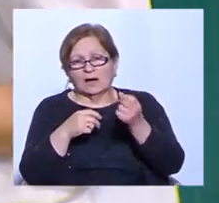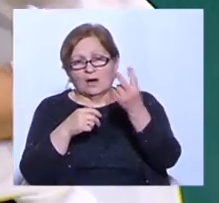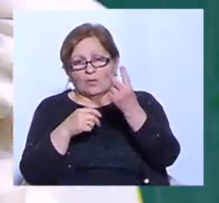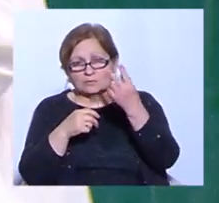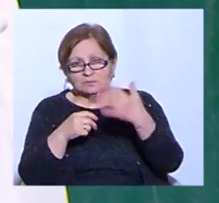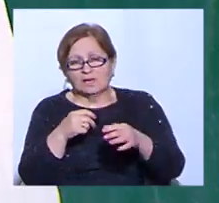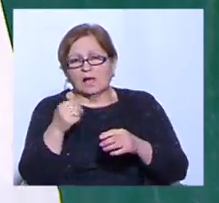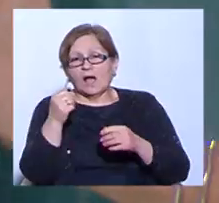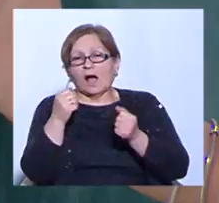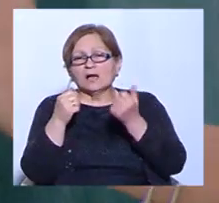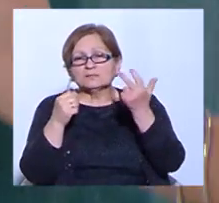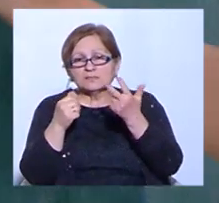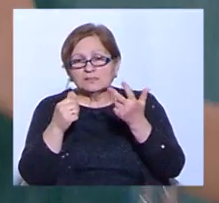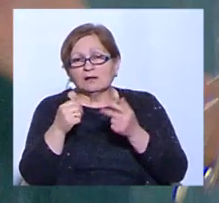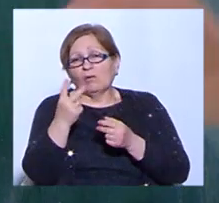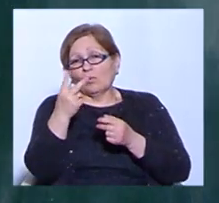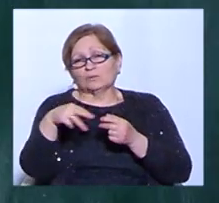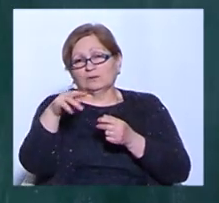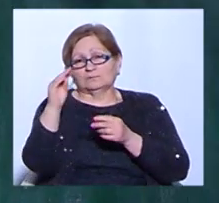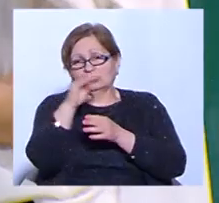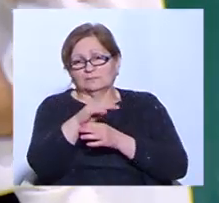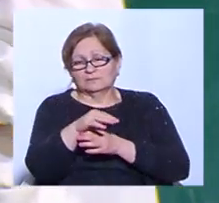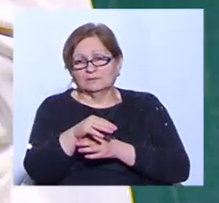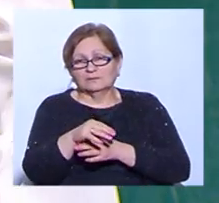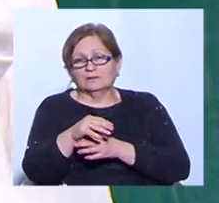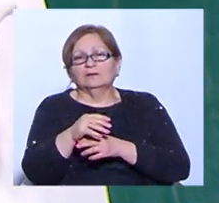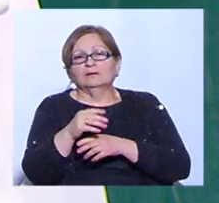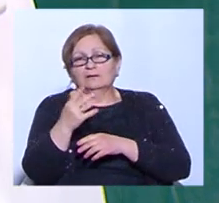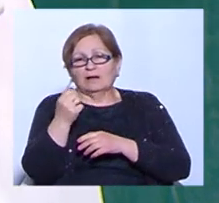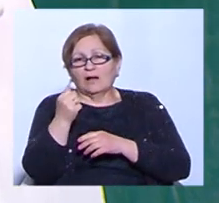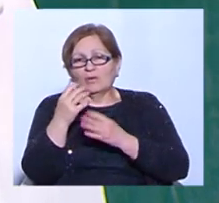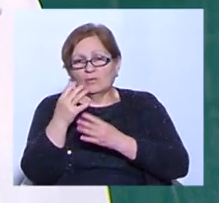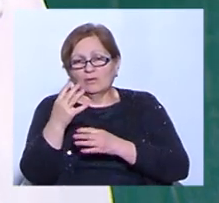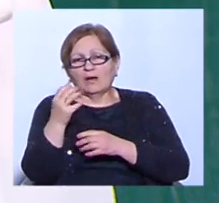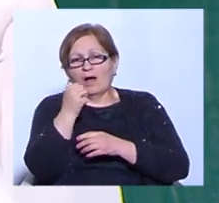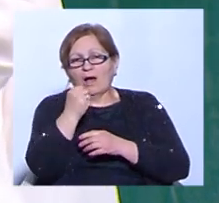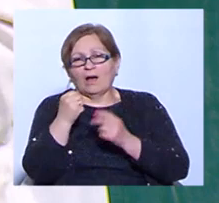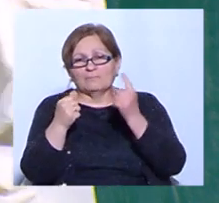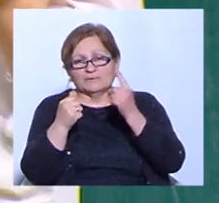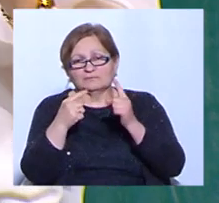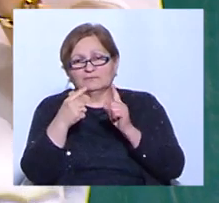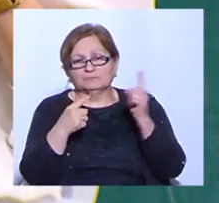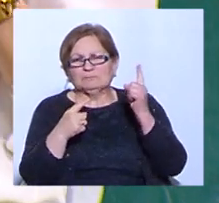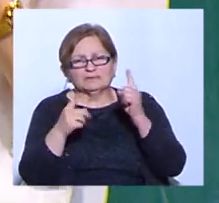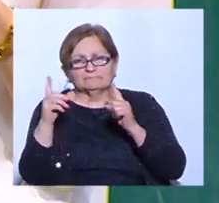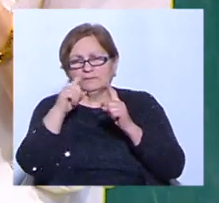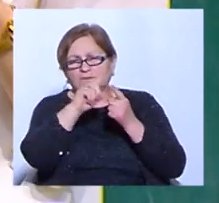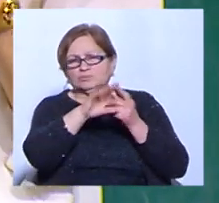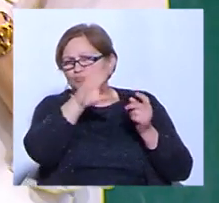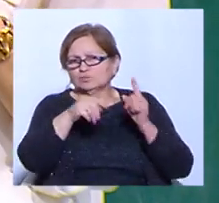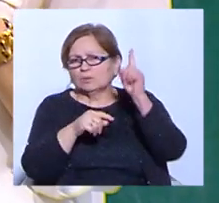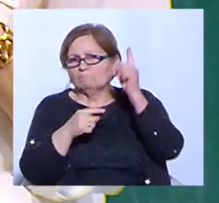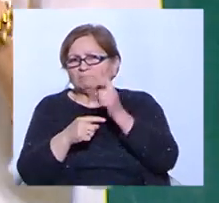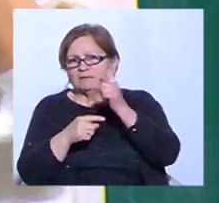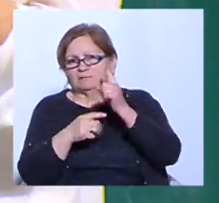2 D + 2 D. A4 რა იქნება? A1-ს დავაკავშიროთ პირველთან. ჩვენ ხო კანონზომიერებებზე